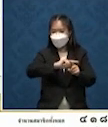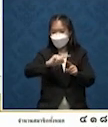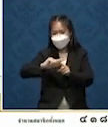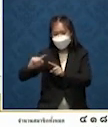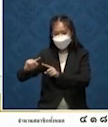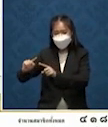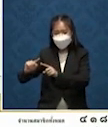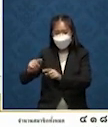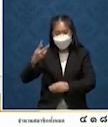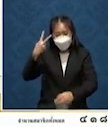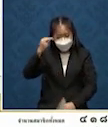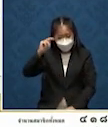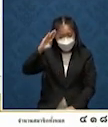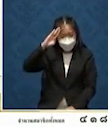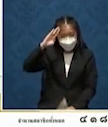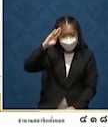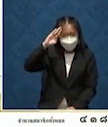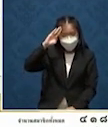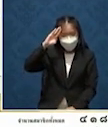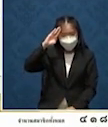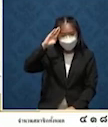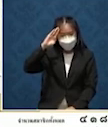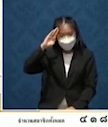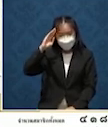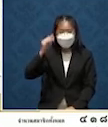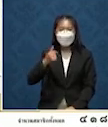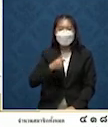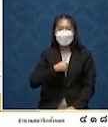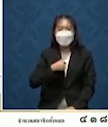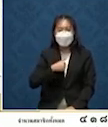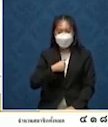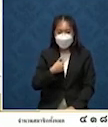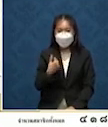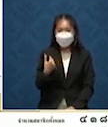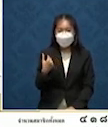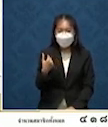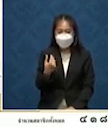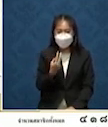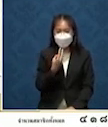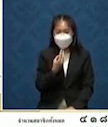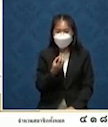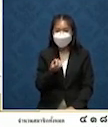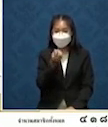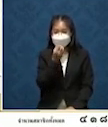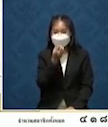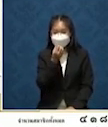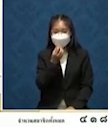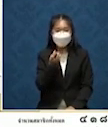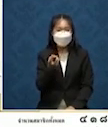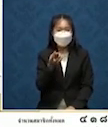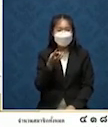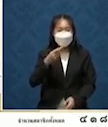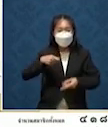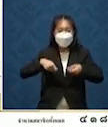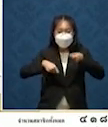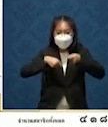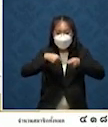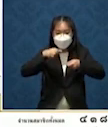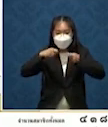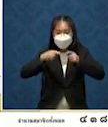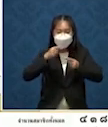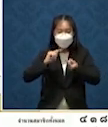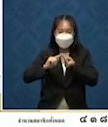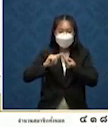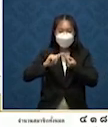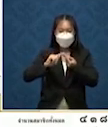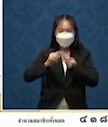ว.ก็ไม่ได้หนีไปไหนก็เข้าสู่กระบวนการแต่ตอนนี้คือใช้เวทีสภาเนี่ยเหมือนกับเป็นเวทีโซเชียลเอา